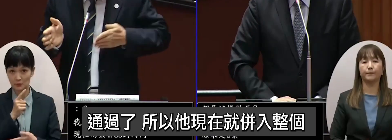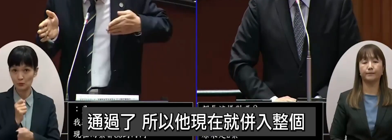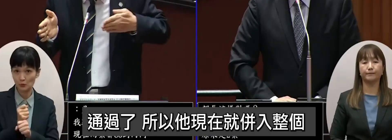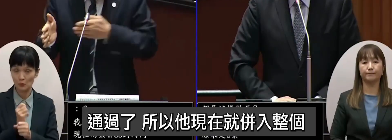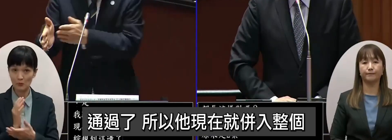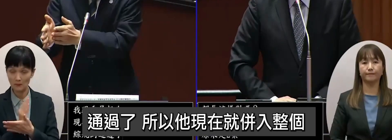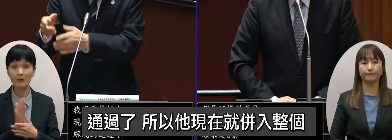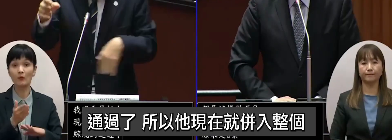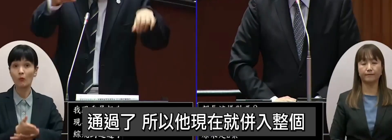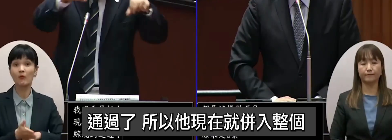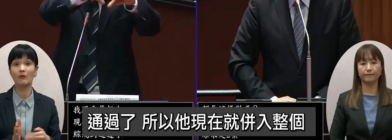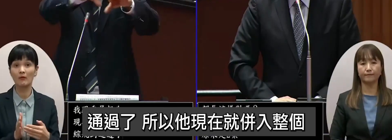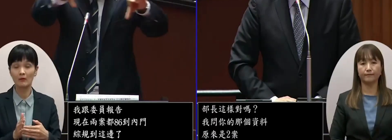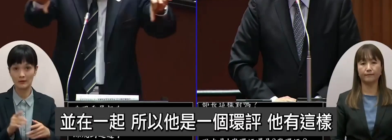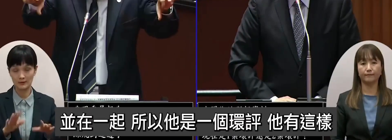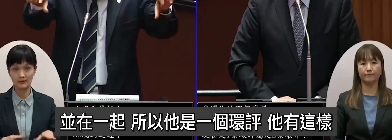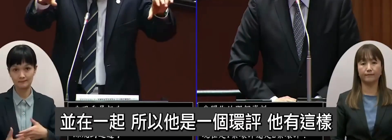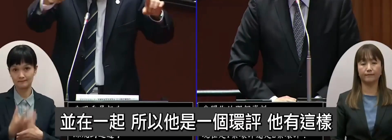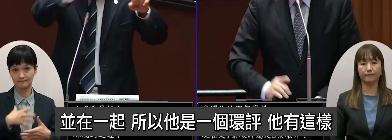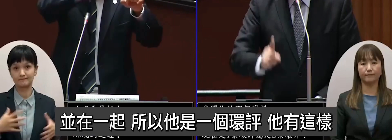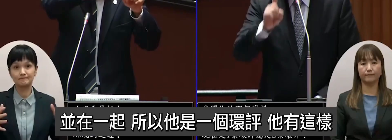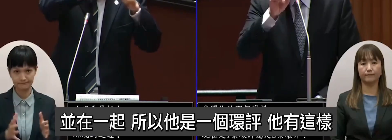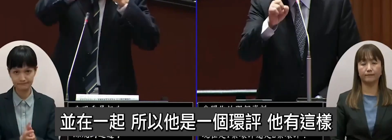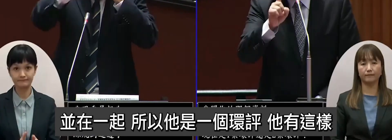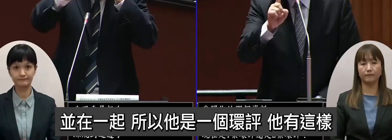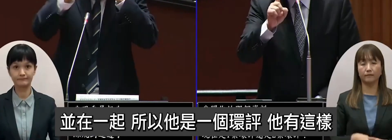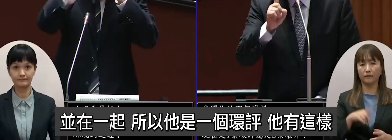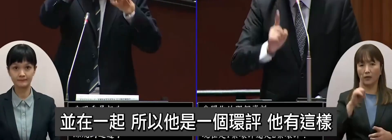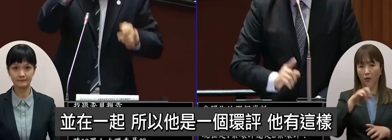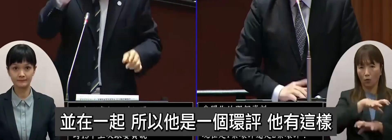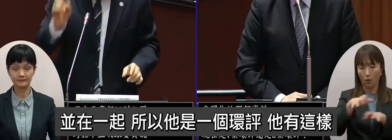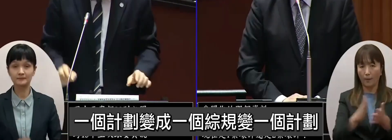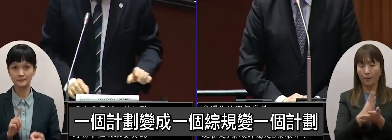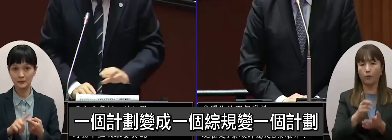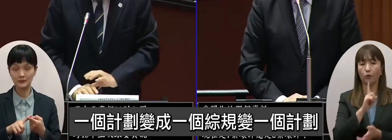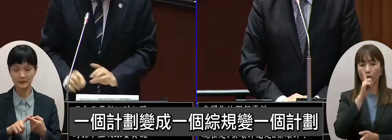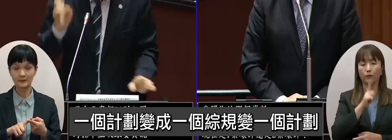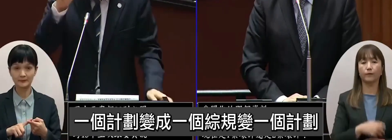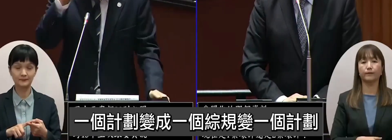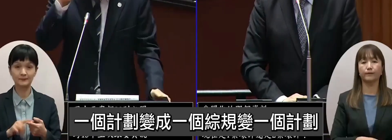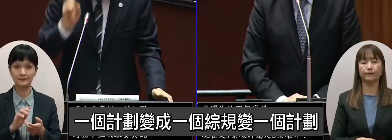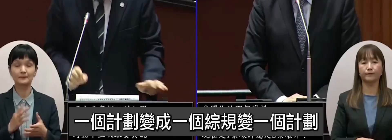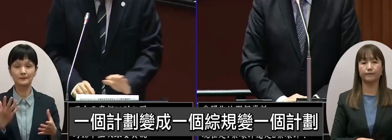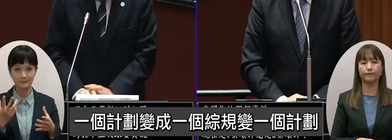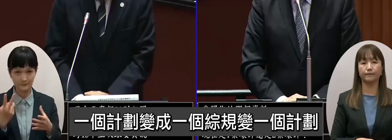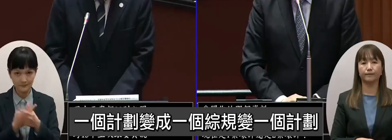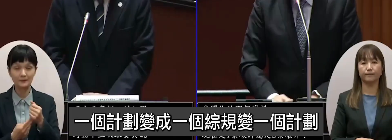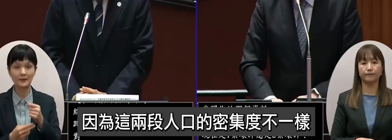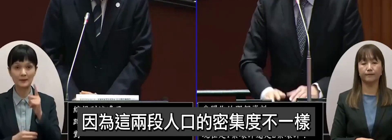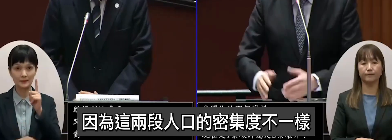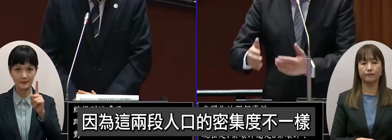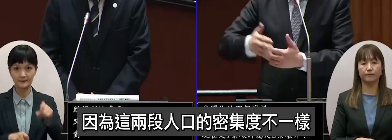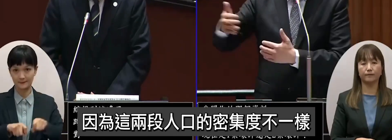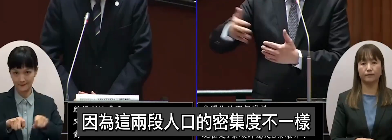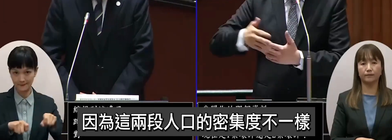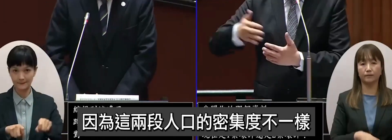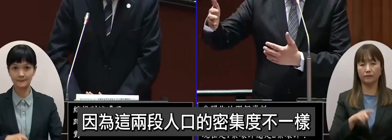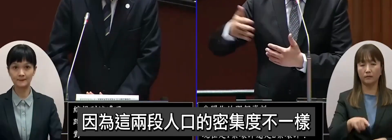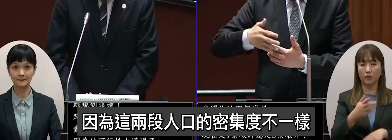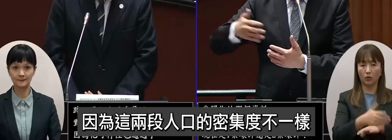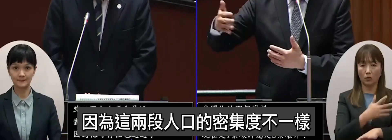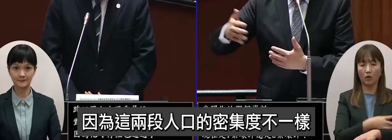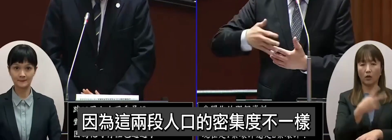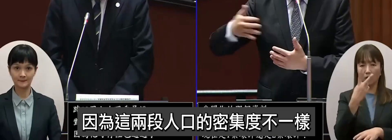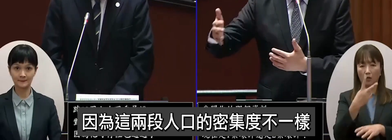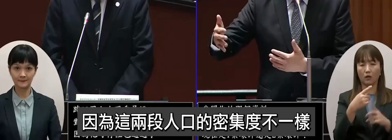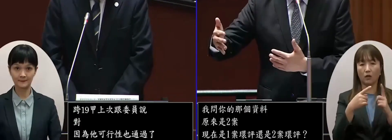所以它现在就并入整个并在一起。 所以它是一个环评而已， 就一个计划变成一个中规，变一个计划。 因为这两段人口的